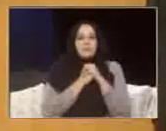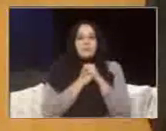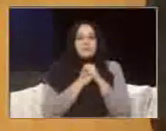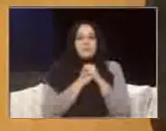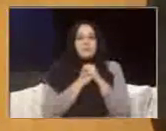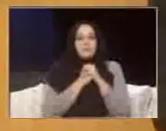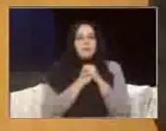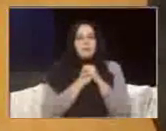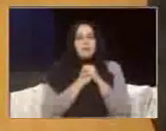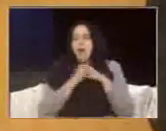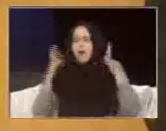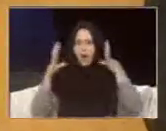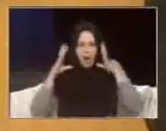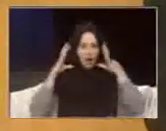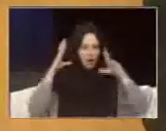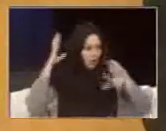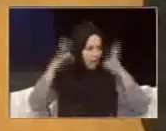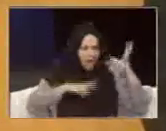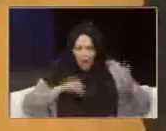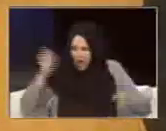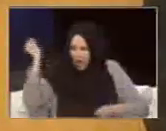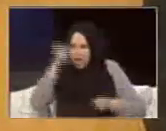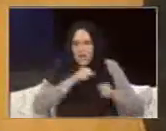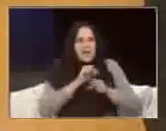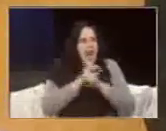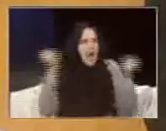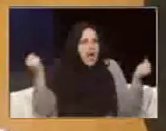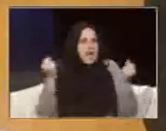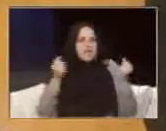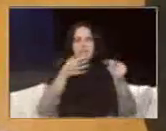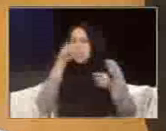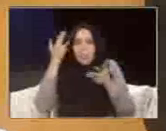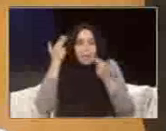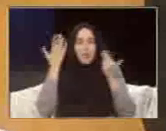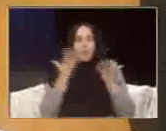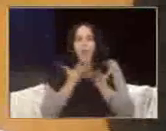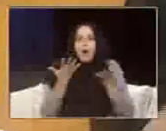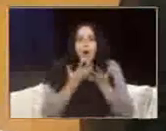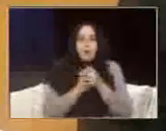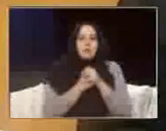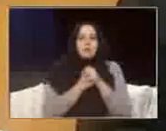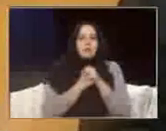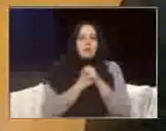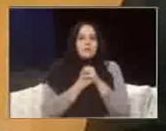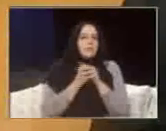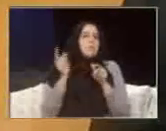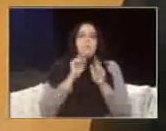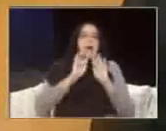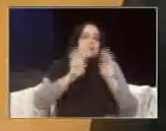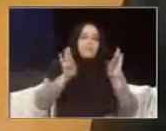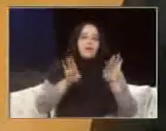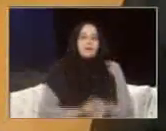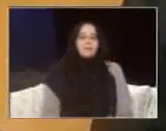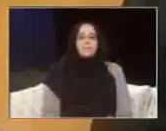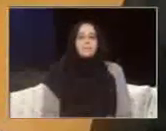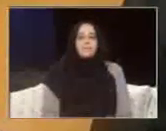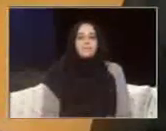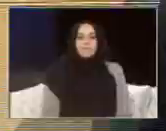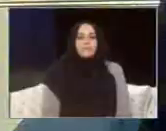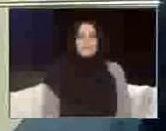واللي يكسر واللي ما اولى واللي يقول يخلط الهضره عليه وش كلامي. نعم، يقول كلام كذا فلا يقع الكلام. ابنه